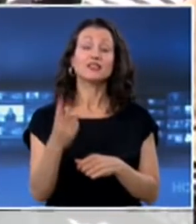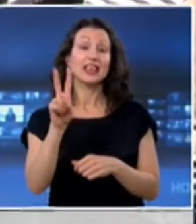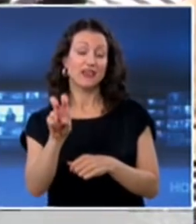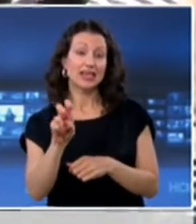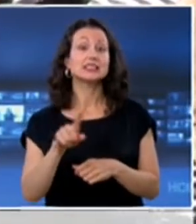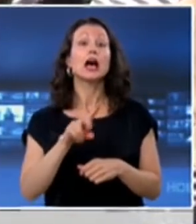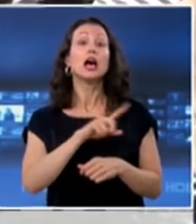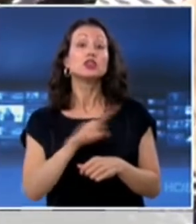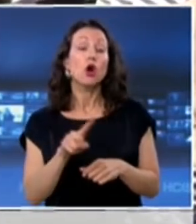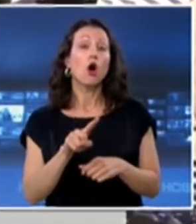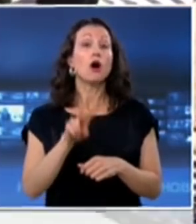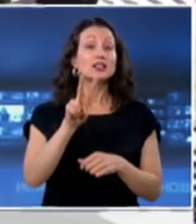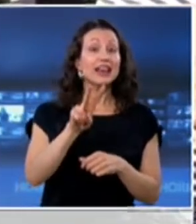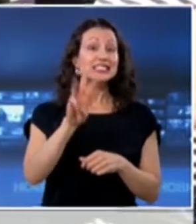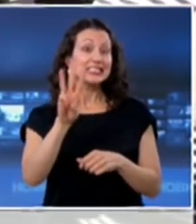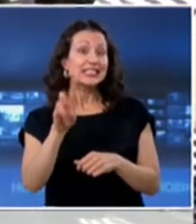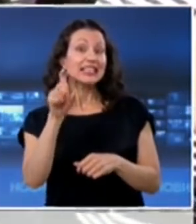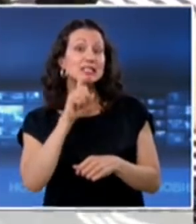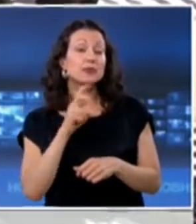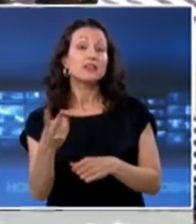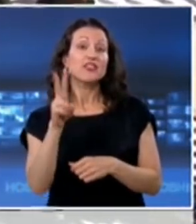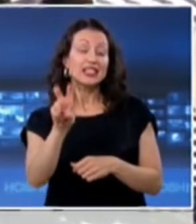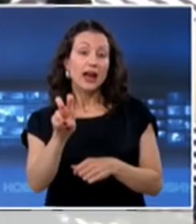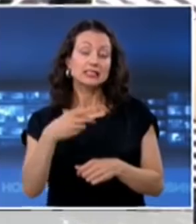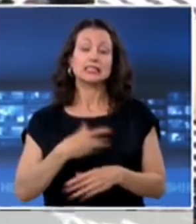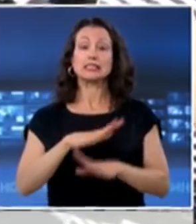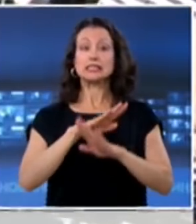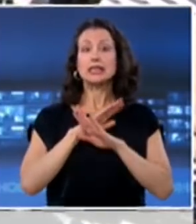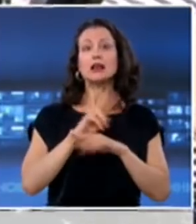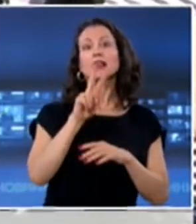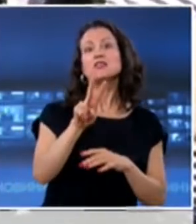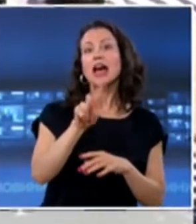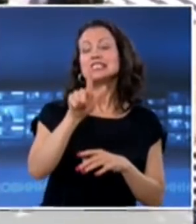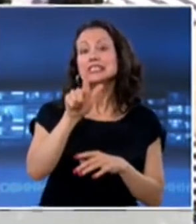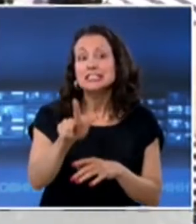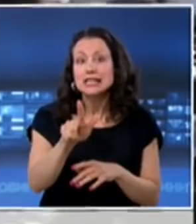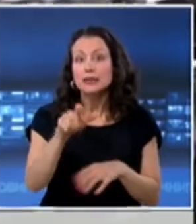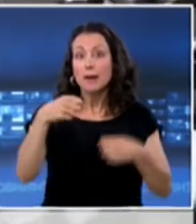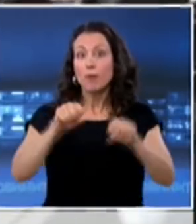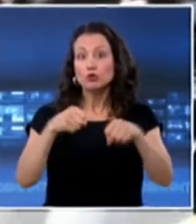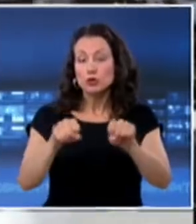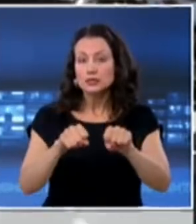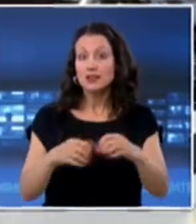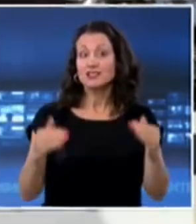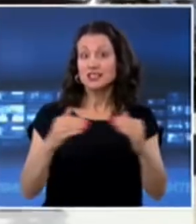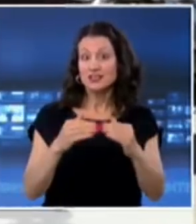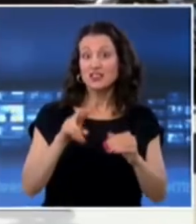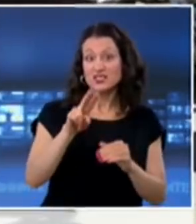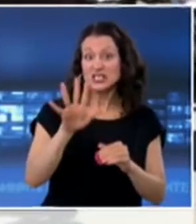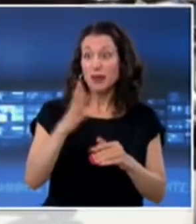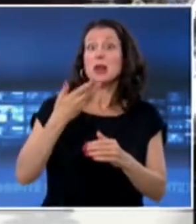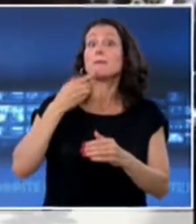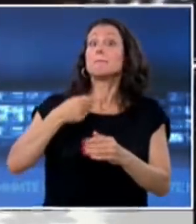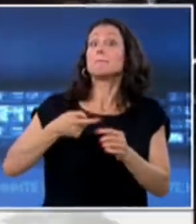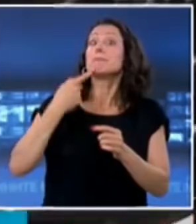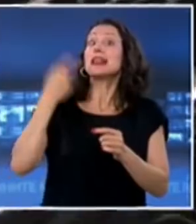септември 2020 са загинали 27 мотористи. спрямо 25 през същия период на миналата година. Значи за близо 9